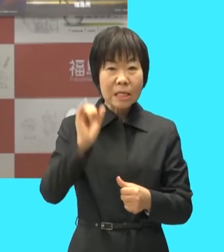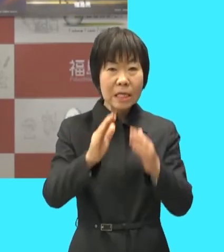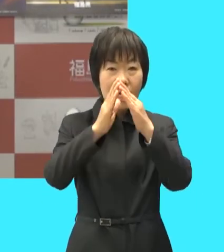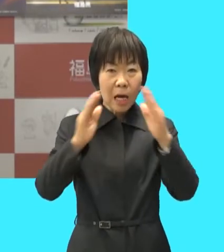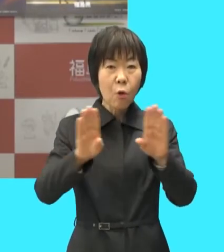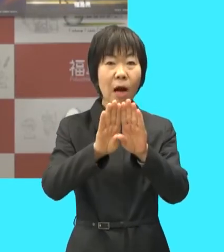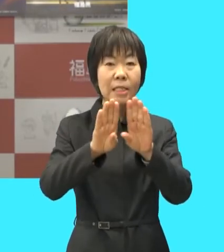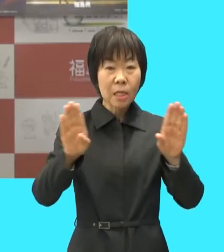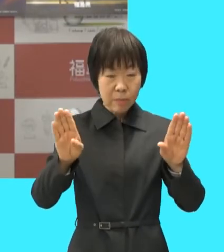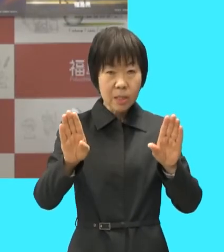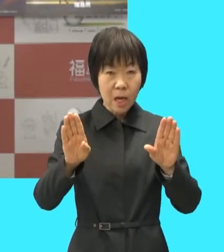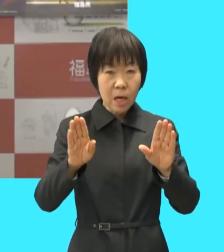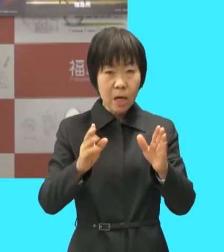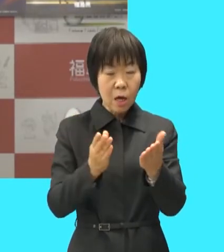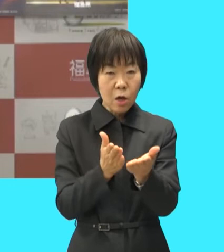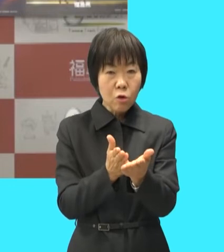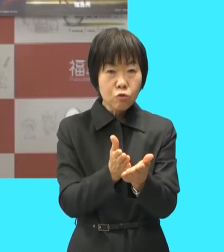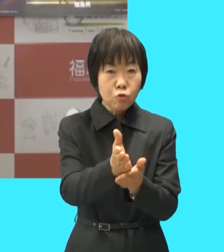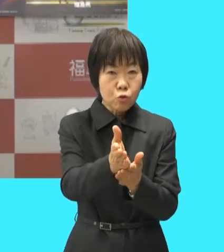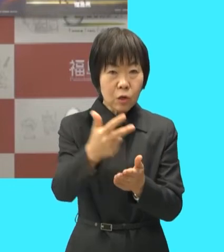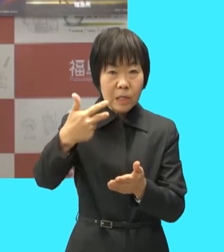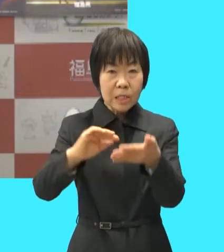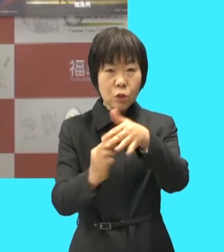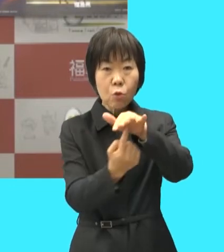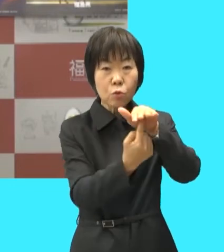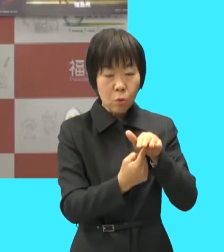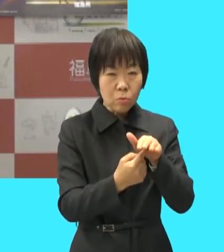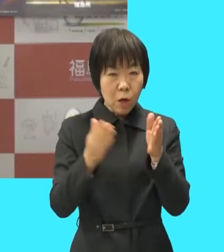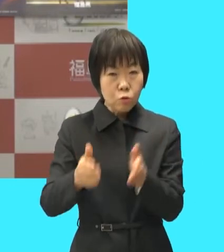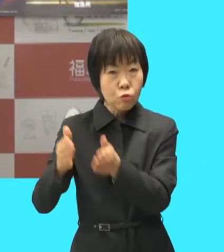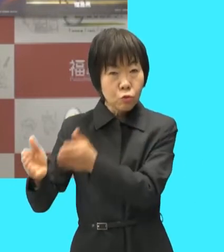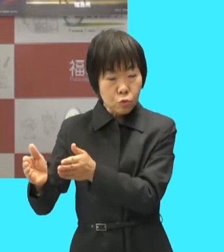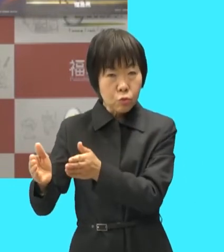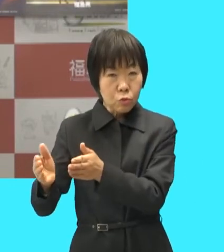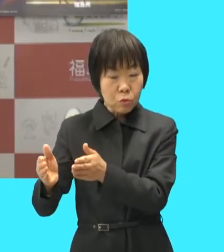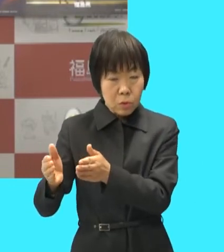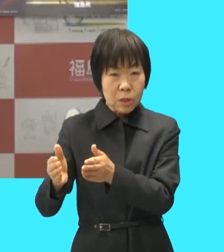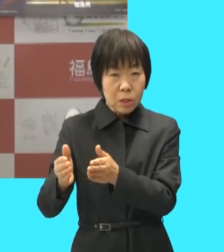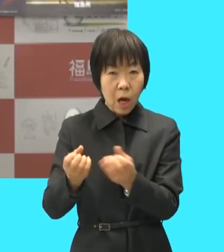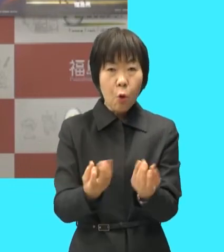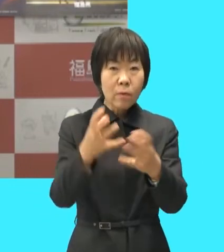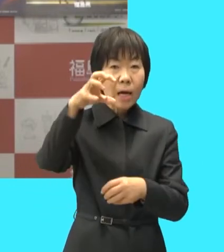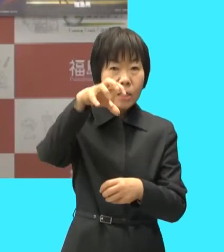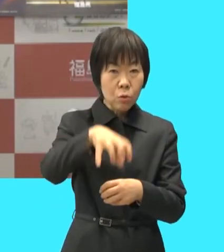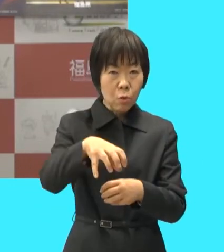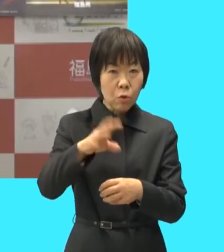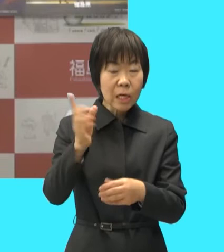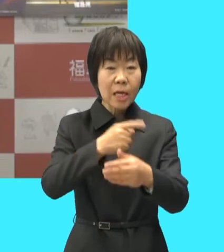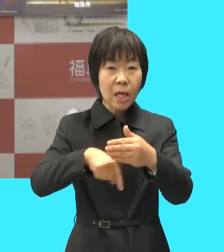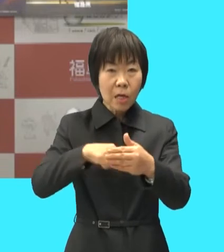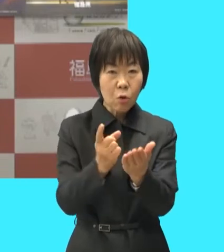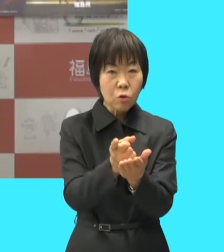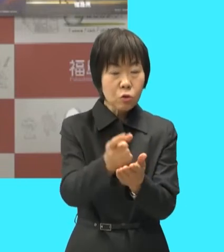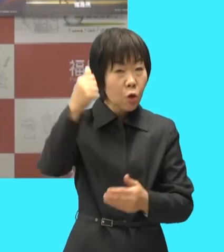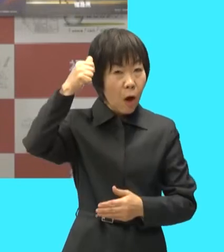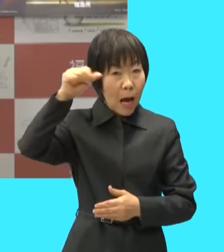をしまして、通過市町村や通過順、セレブレーション会場といった県内のルート案